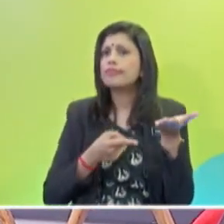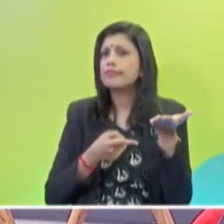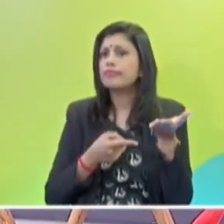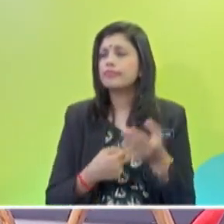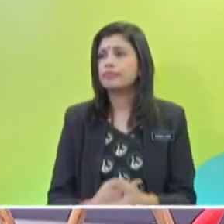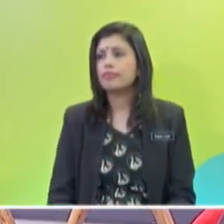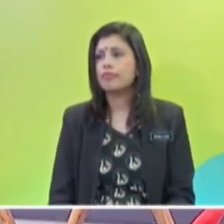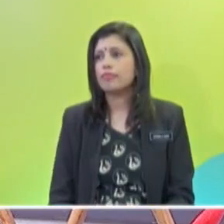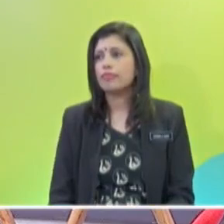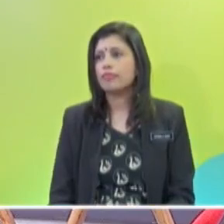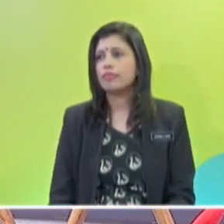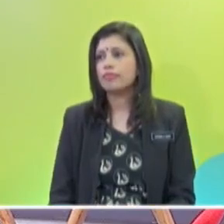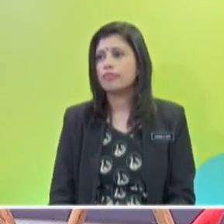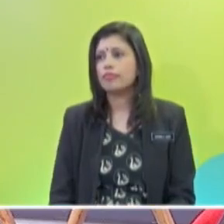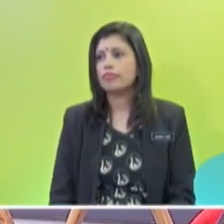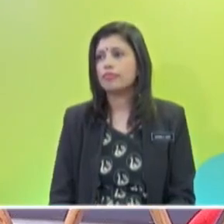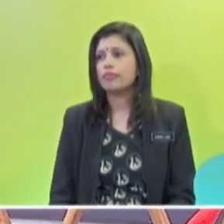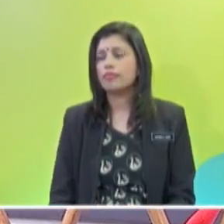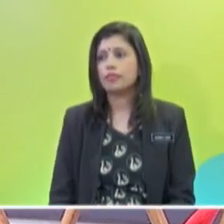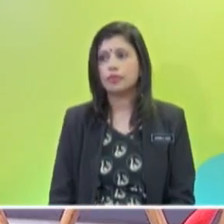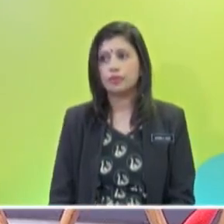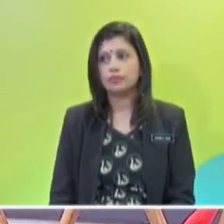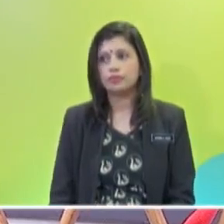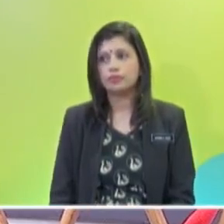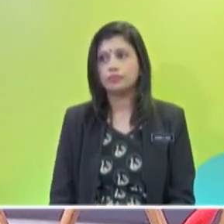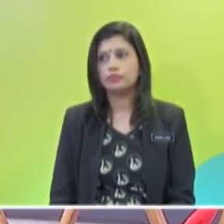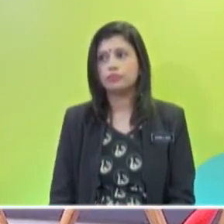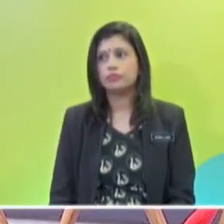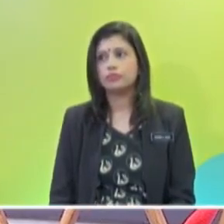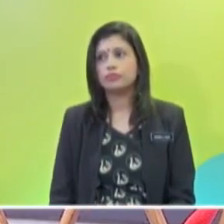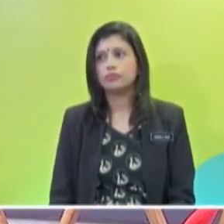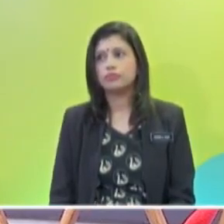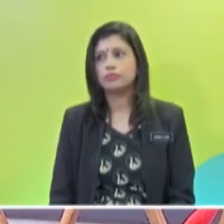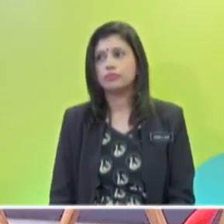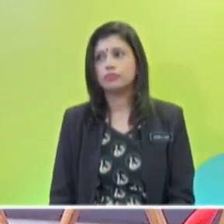murid-murid dekat rumah. Okey, ini yang bawah tu. Cikgu.